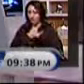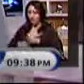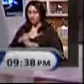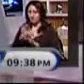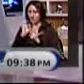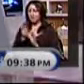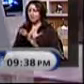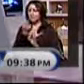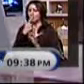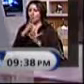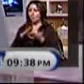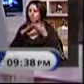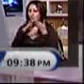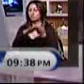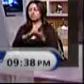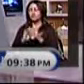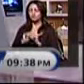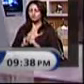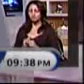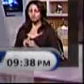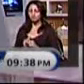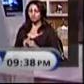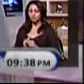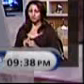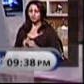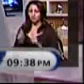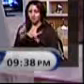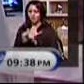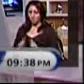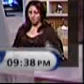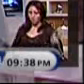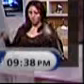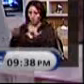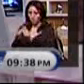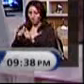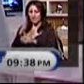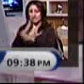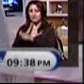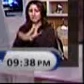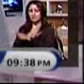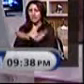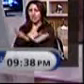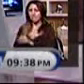فانت محتاج الناس، المجتمع منهك وكان منهكا من ايام مبارك،